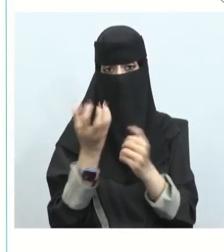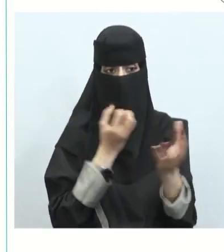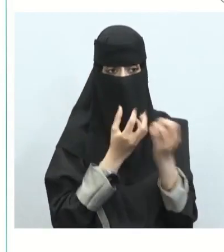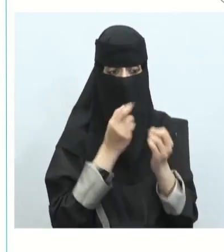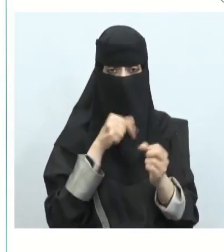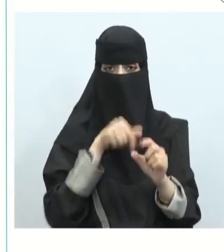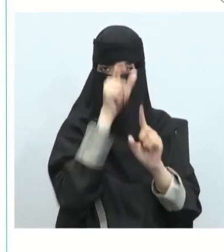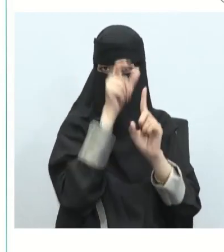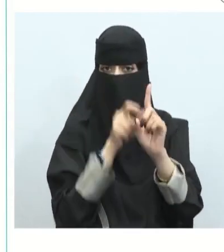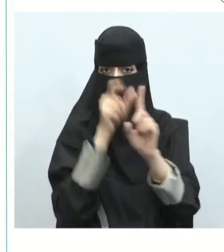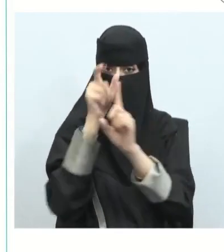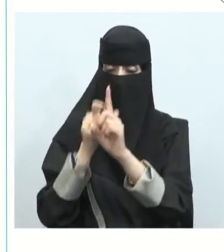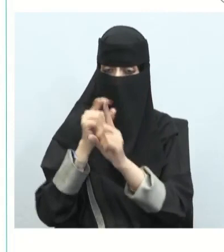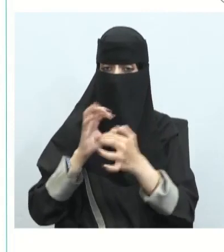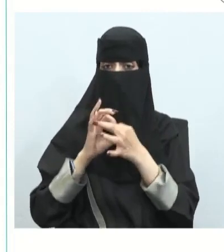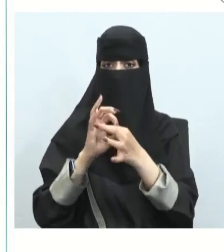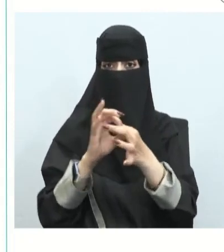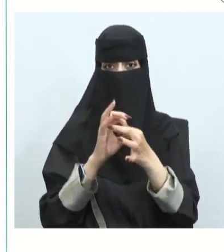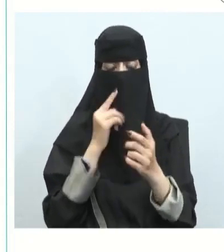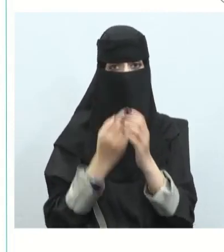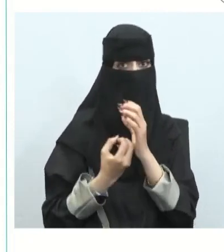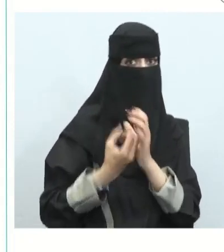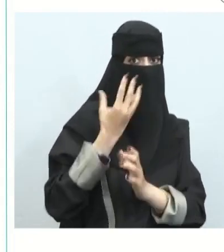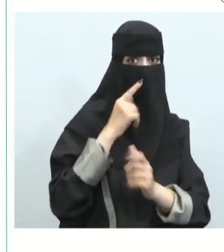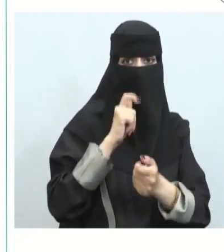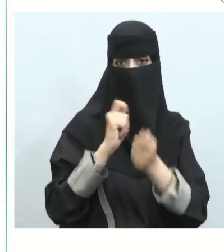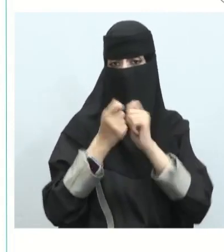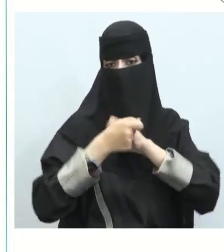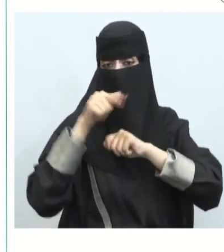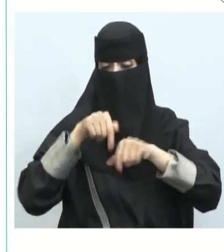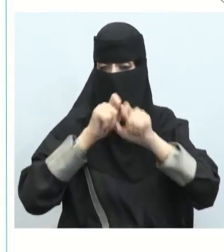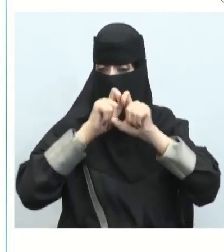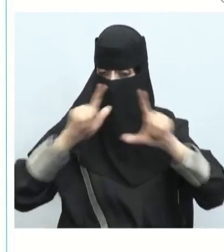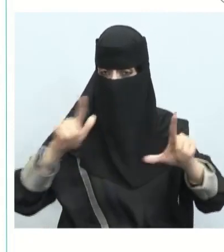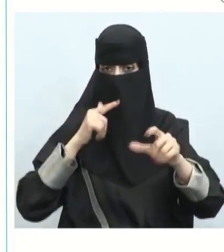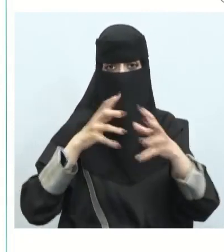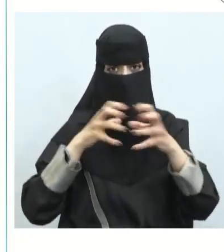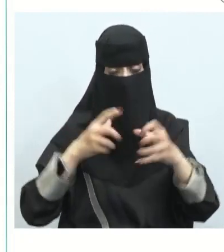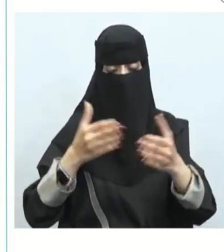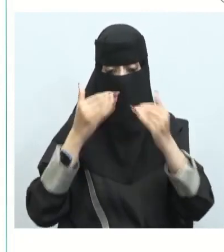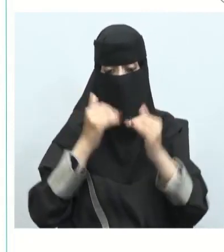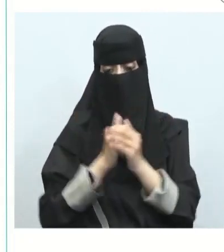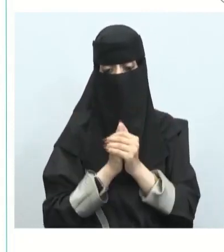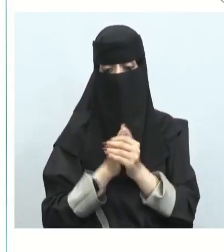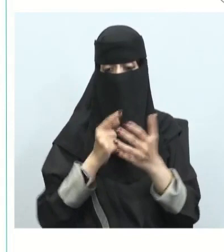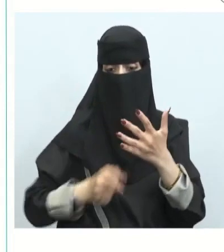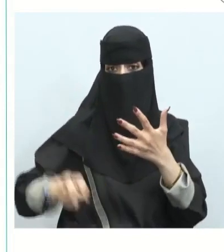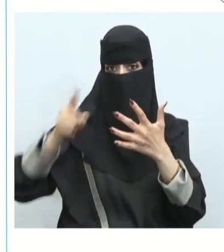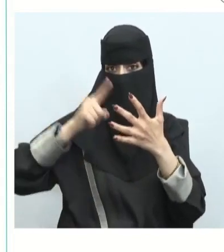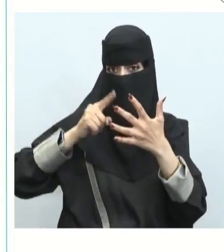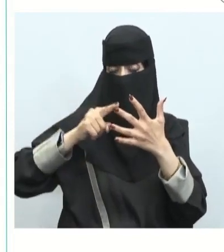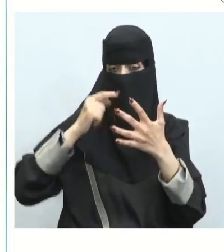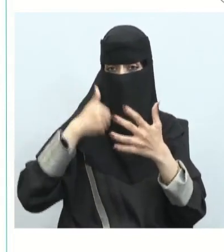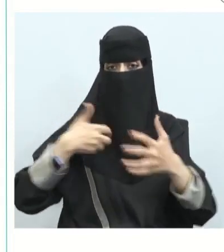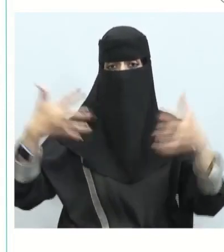يتفاجئوا من التغيير لابد ان يكون هنالك توضيح وشرح وه سنفصل فيه باذن الله الخطوه الثالثه